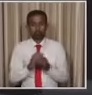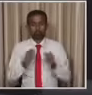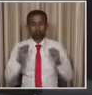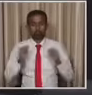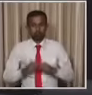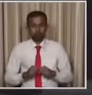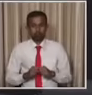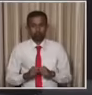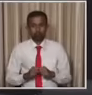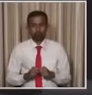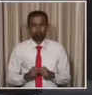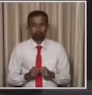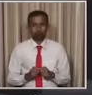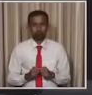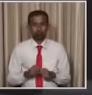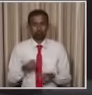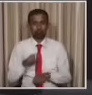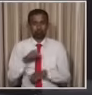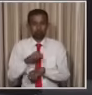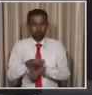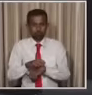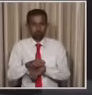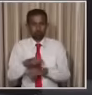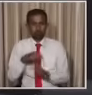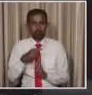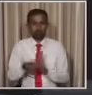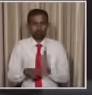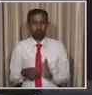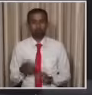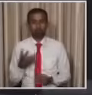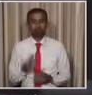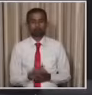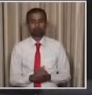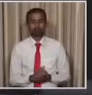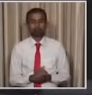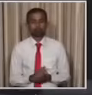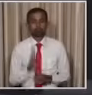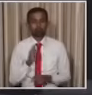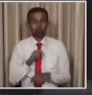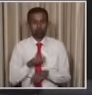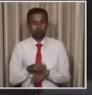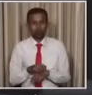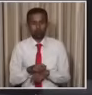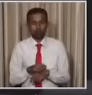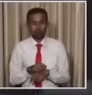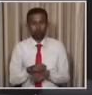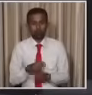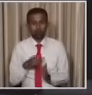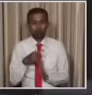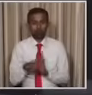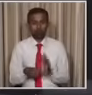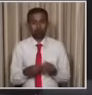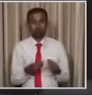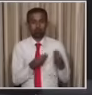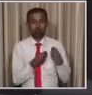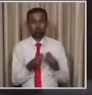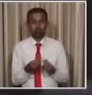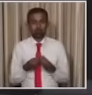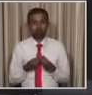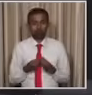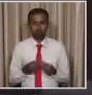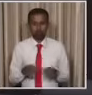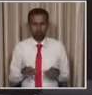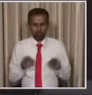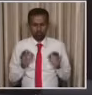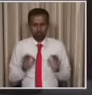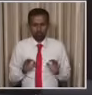වැටලා තිබුණු පසුබිමක් තමයි මේ රටේ තිබුණේ. එහෙම වෙලාවක එතුමා රට බාර අරගෙන ටිකෙන් ටික